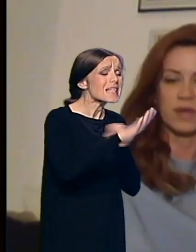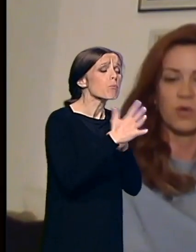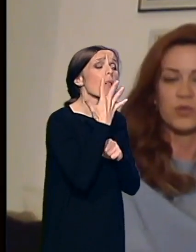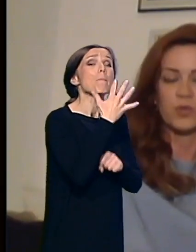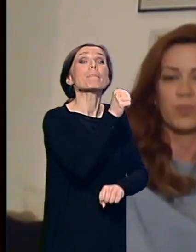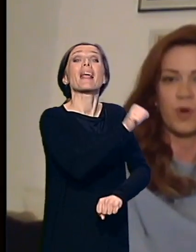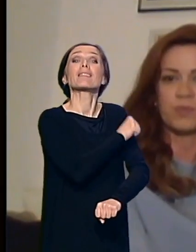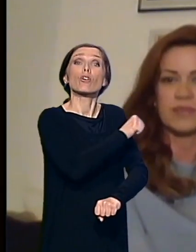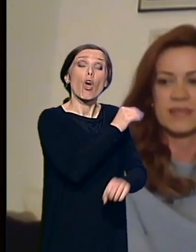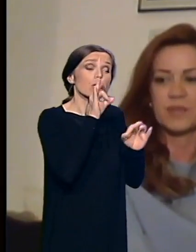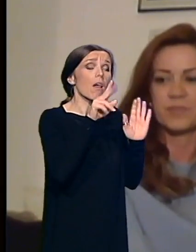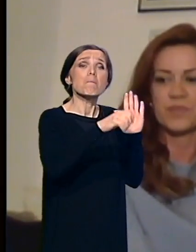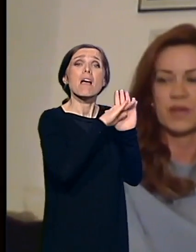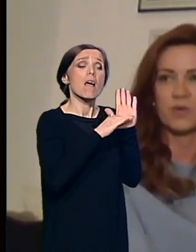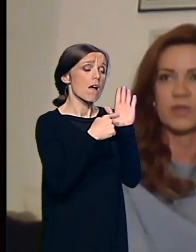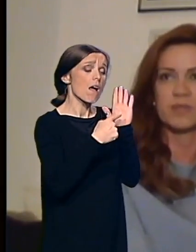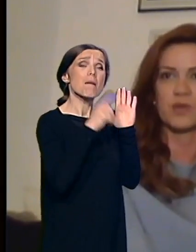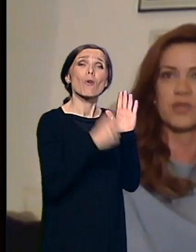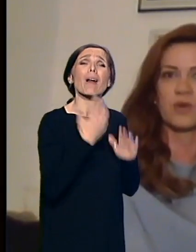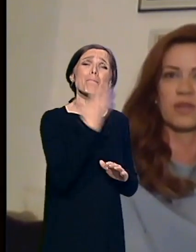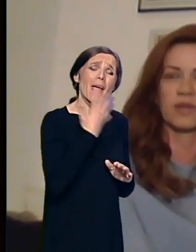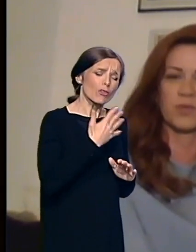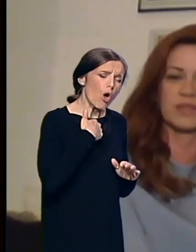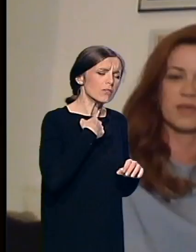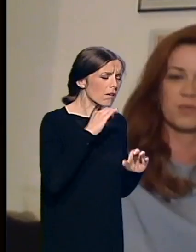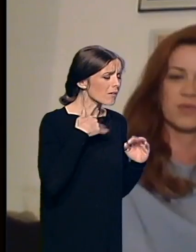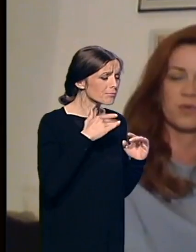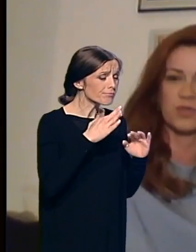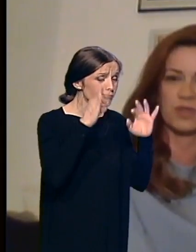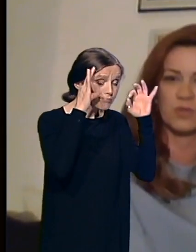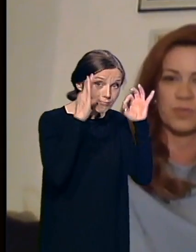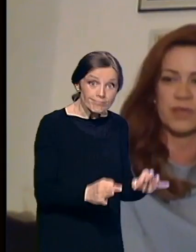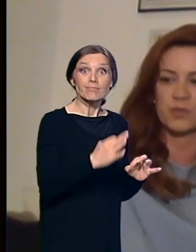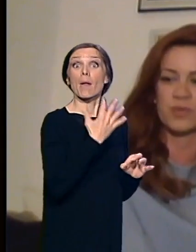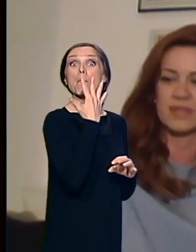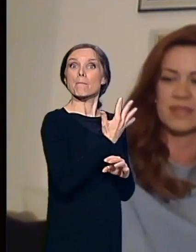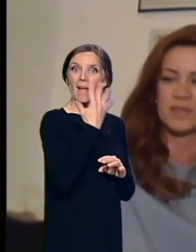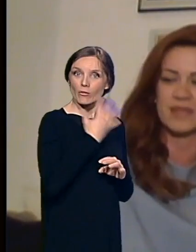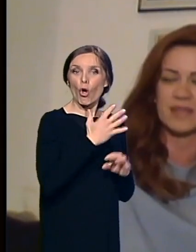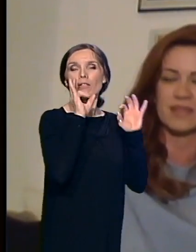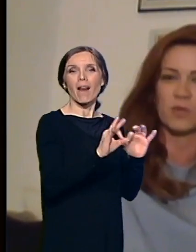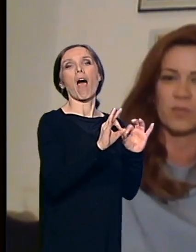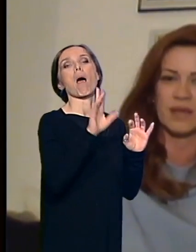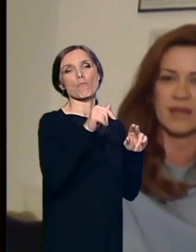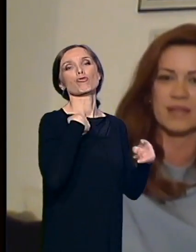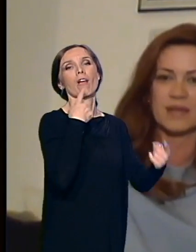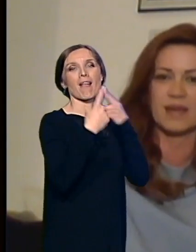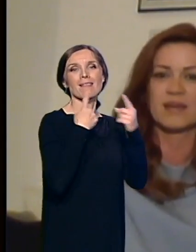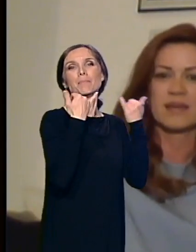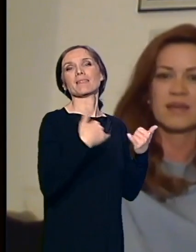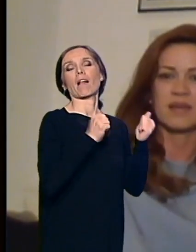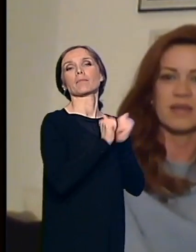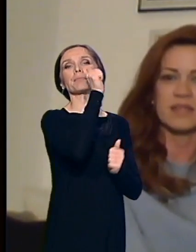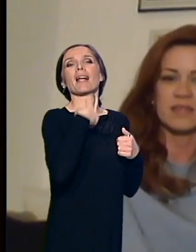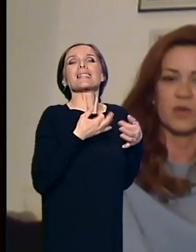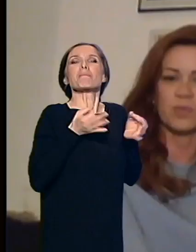5 godina koje su propisani. Tako da sam prošle godine u decembru zaokružila tu priču, postala specijalista humane genetike